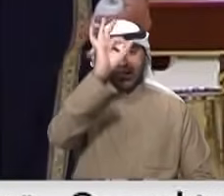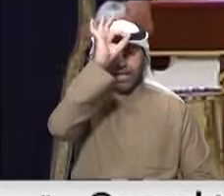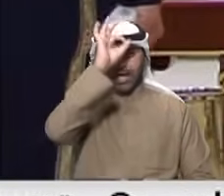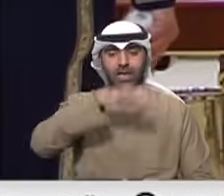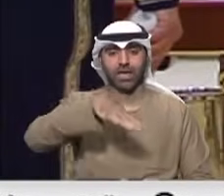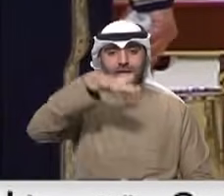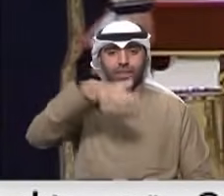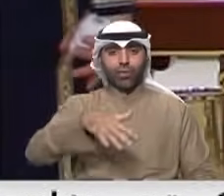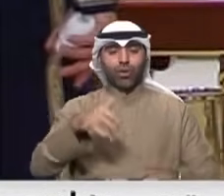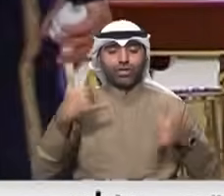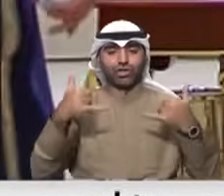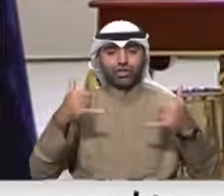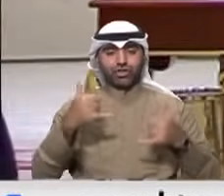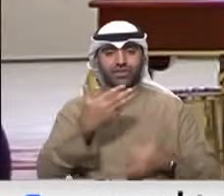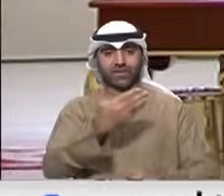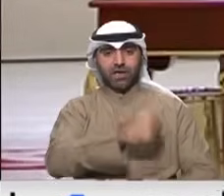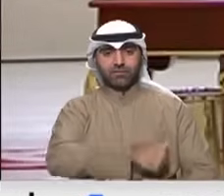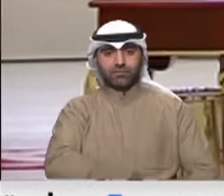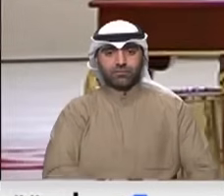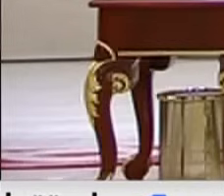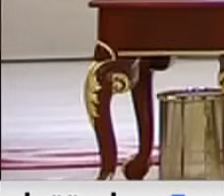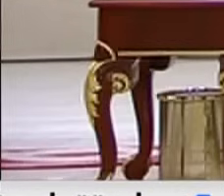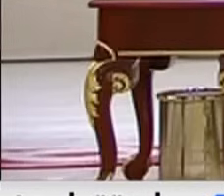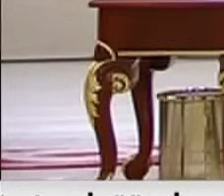العمرانيه ابراهيم